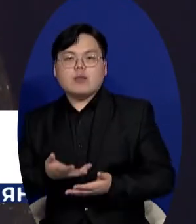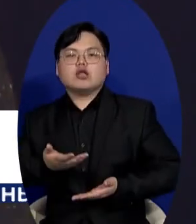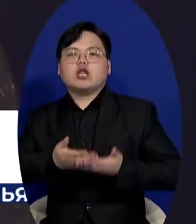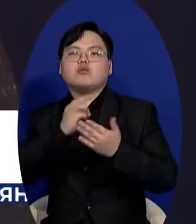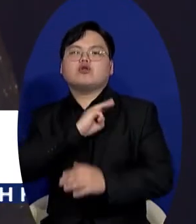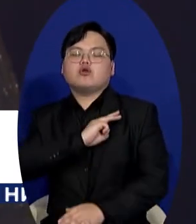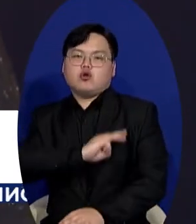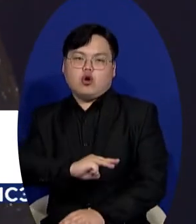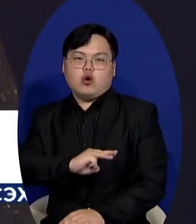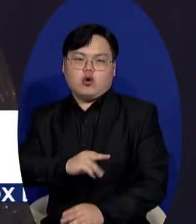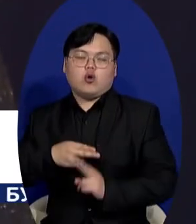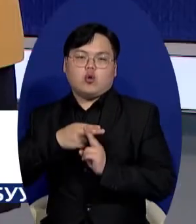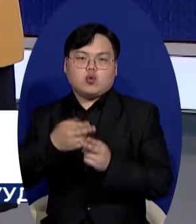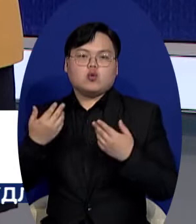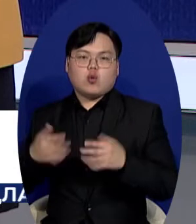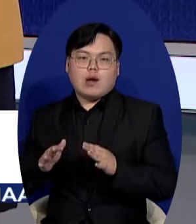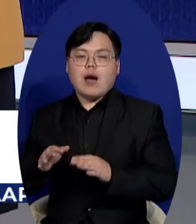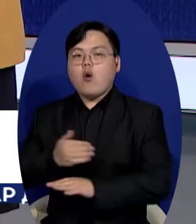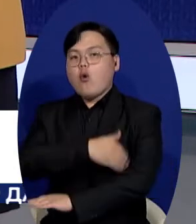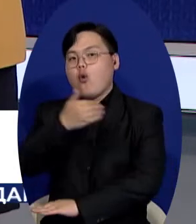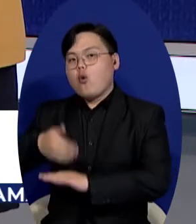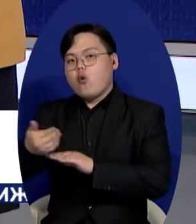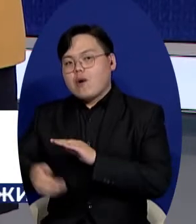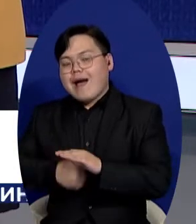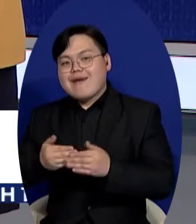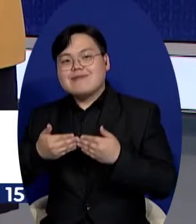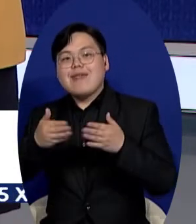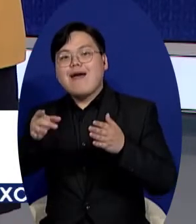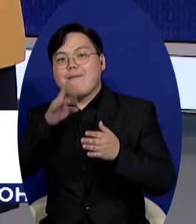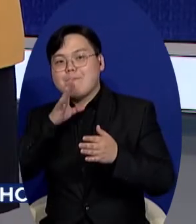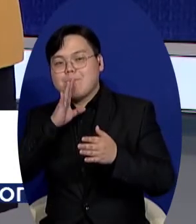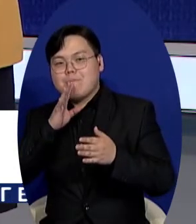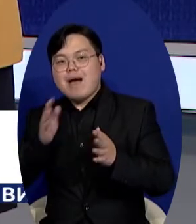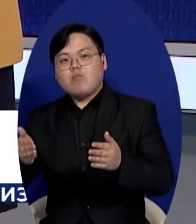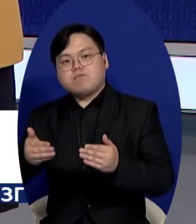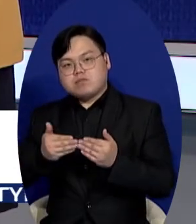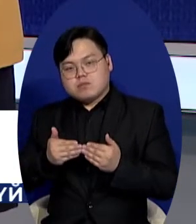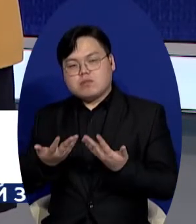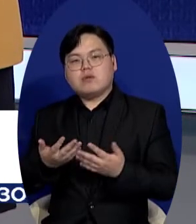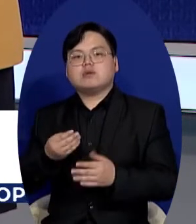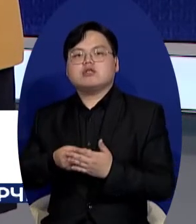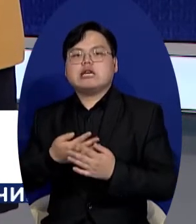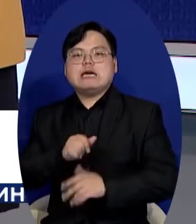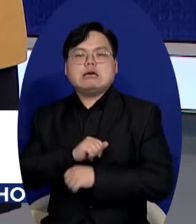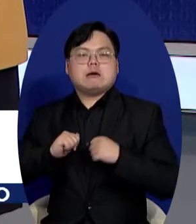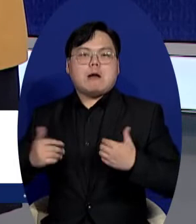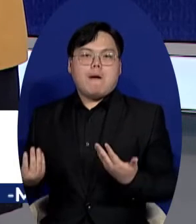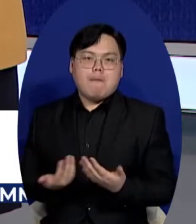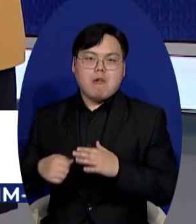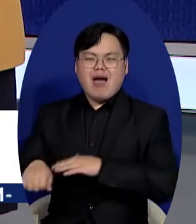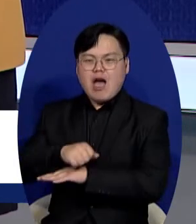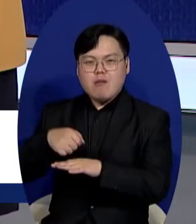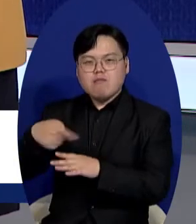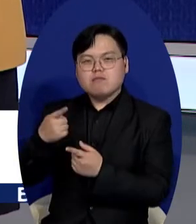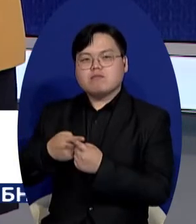дараагийнхын төвшөнд аваачихад хувь нэмрээ оруулсан байна. Уурхаа нээх үедээ хаалтын дараа эдийн засаг тухайн орон нутагт амьдарч байгаа иргэдийн одоо амжирганд